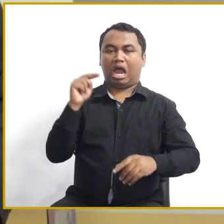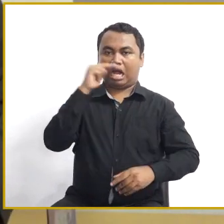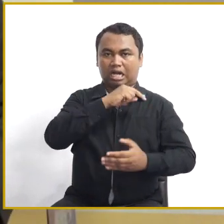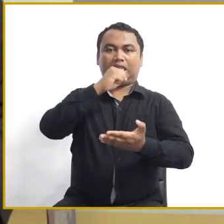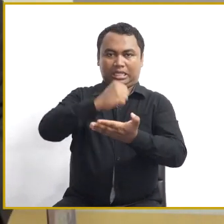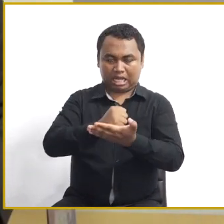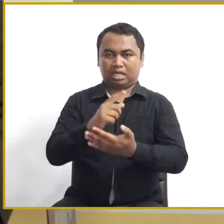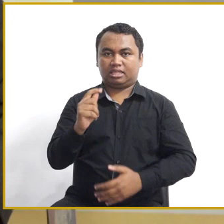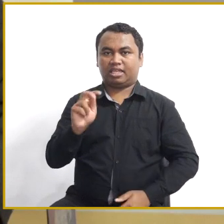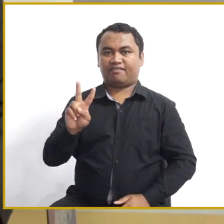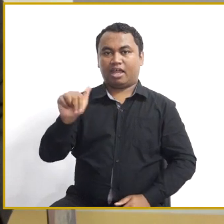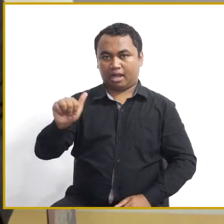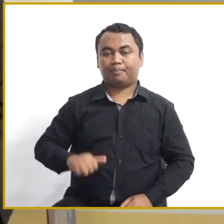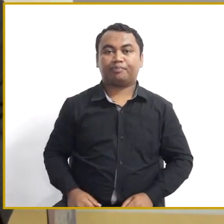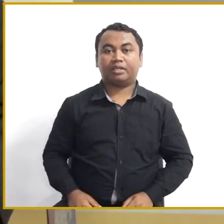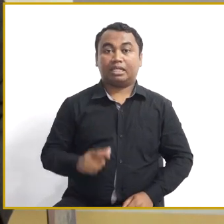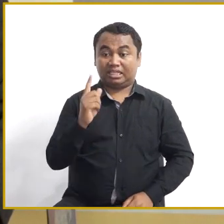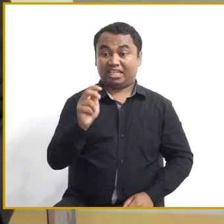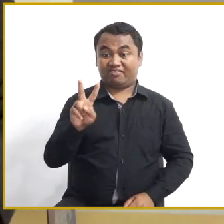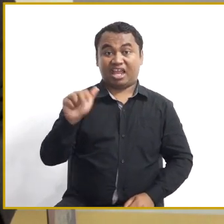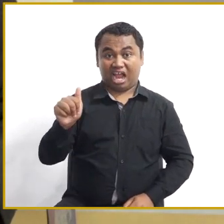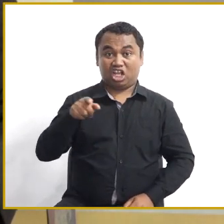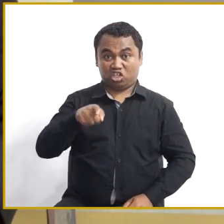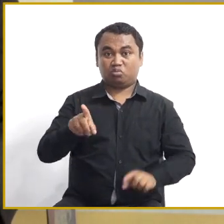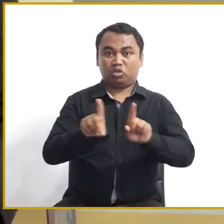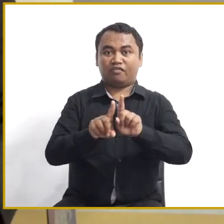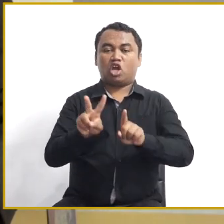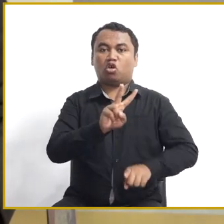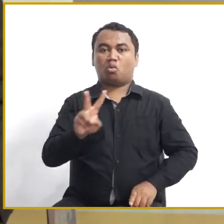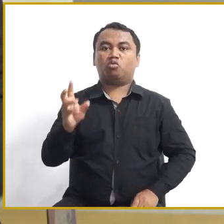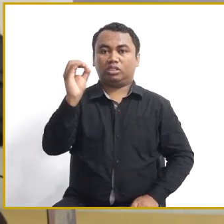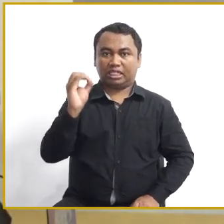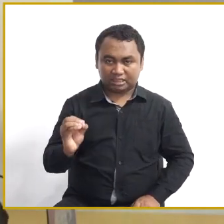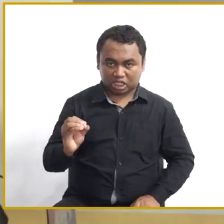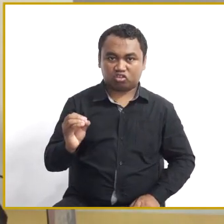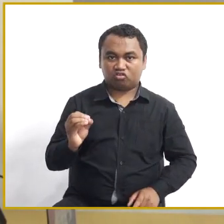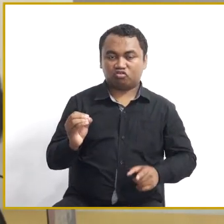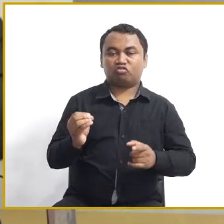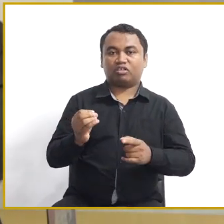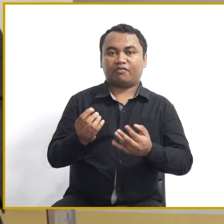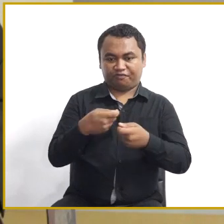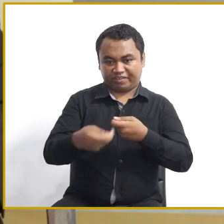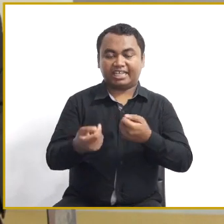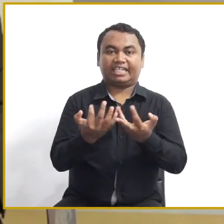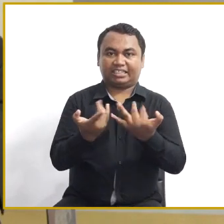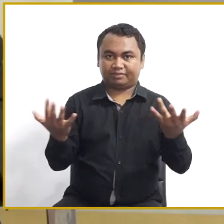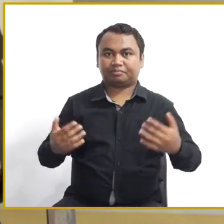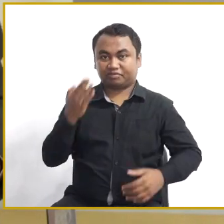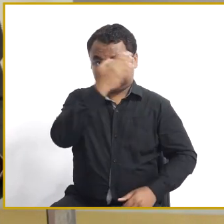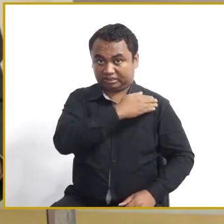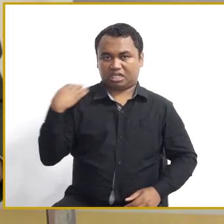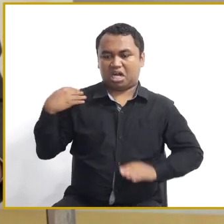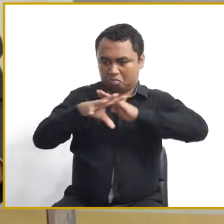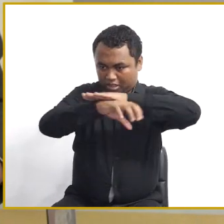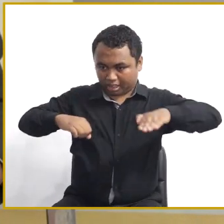Faran TVA itu mesti kita diropulisan satu am vidnetana, zaman yang disifra tafir, manggalar,